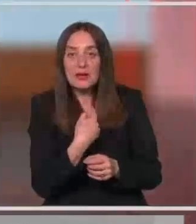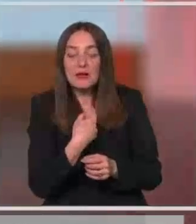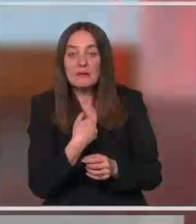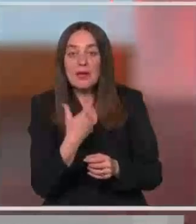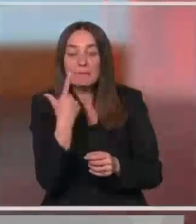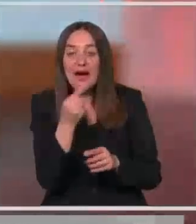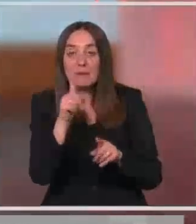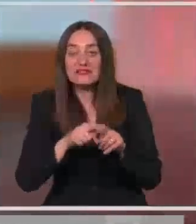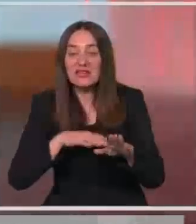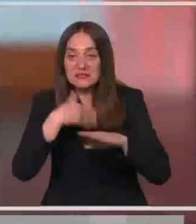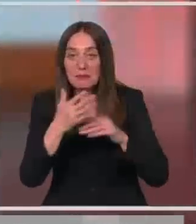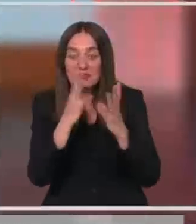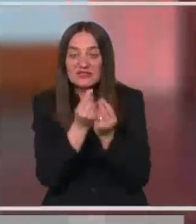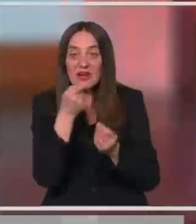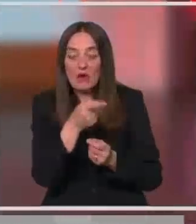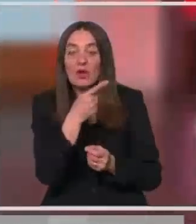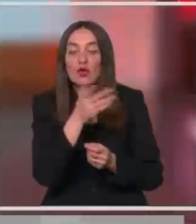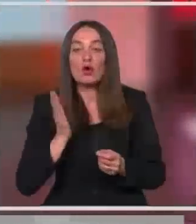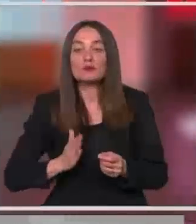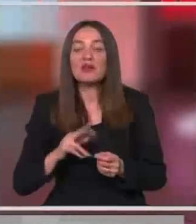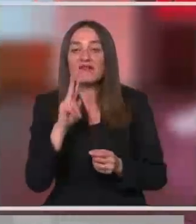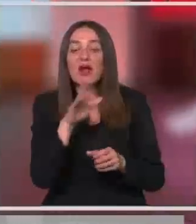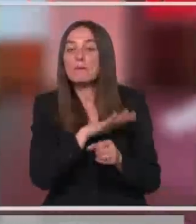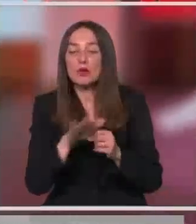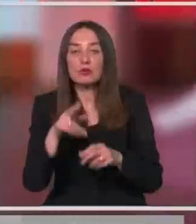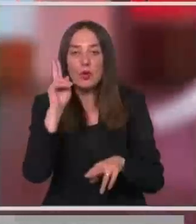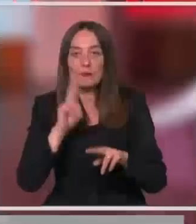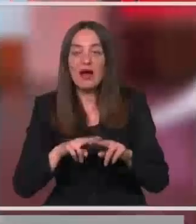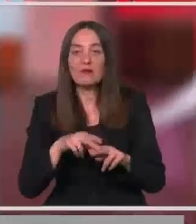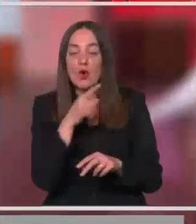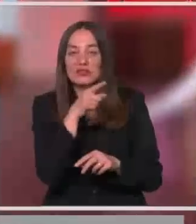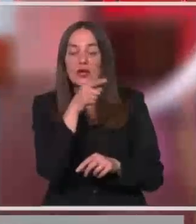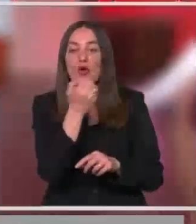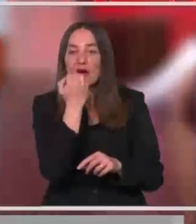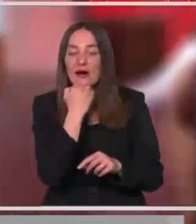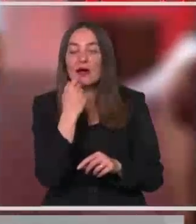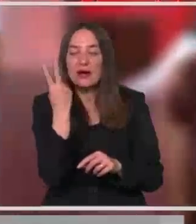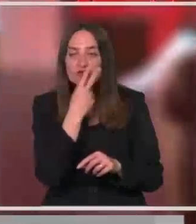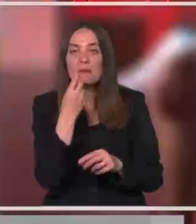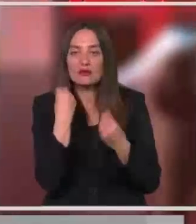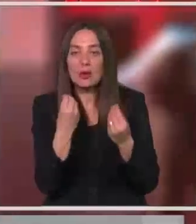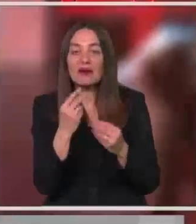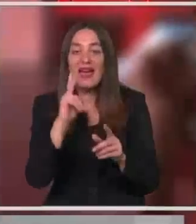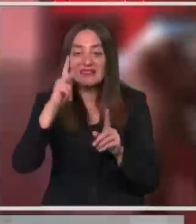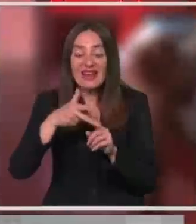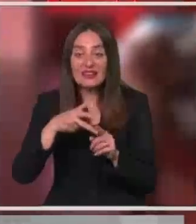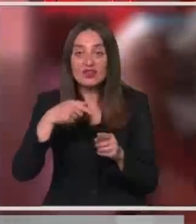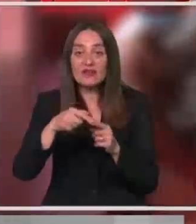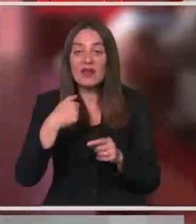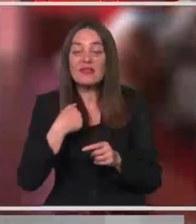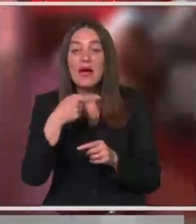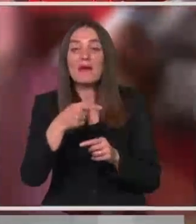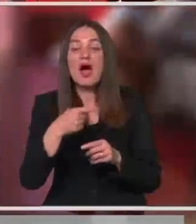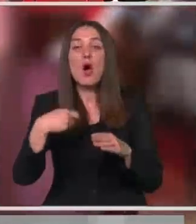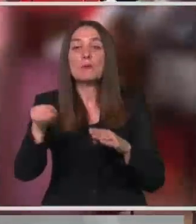par mjeseci nakon svega ovoga, i tu je gospodin Vlahović potpuno pravo, pošto on se u to razume dobro, 3. kvartal je nama kvartal